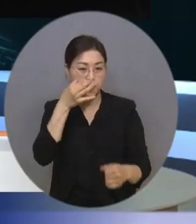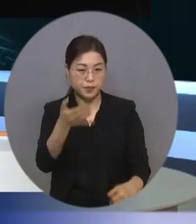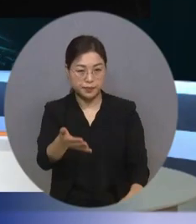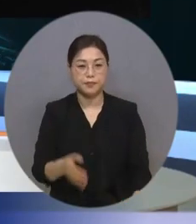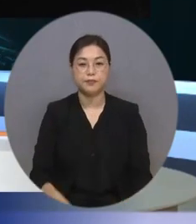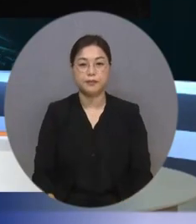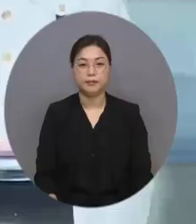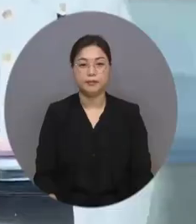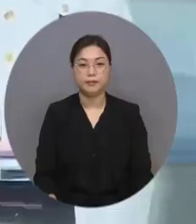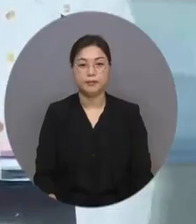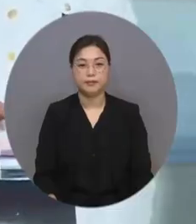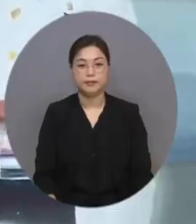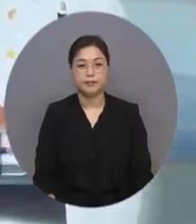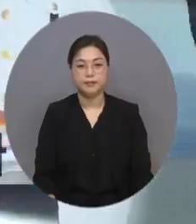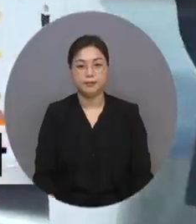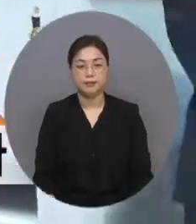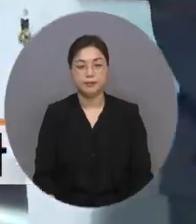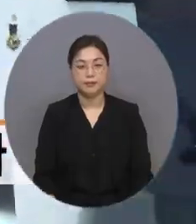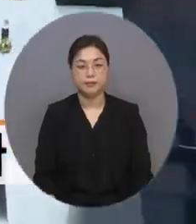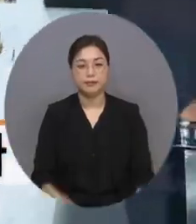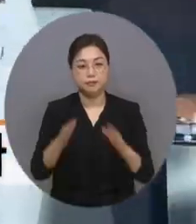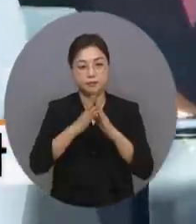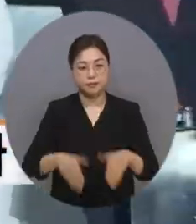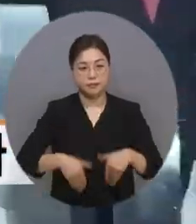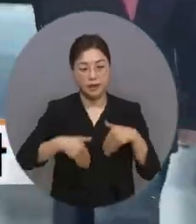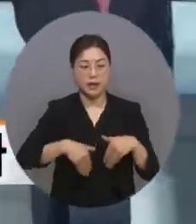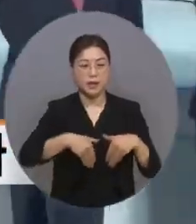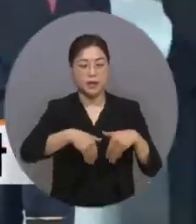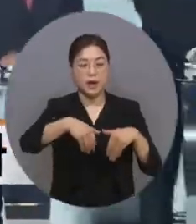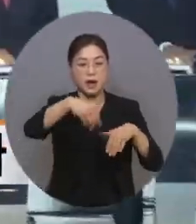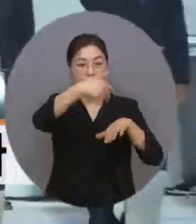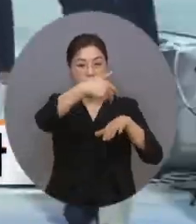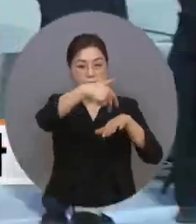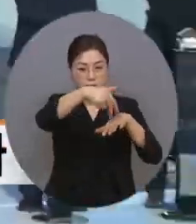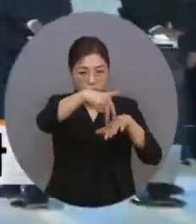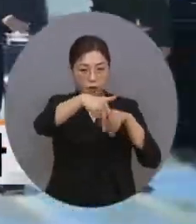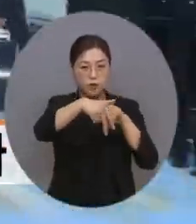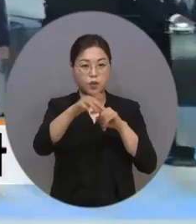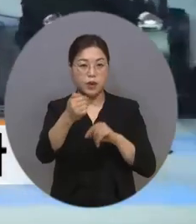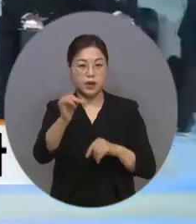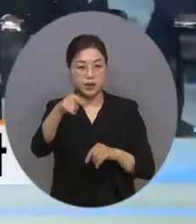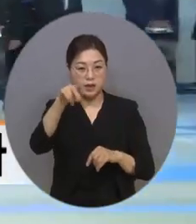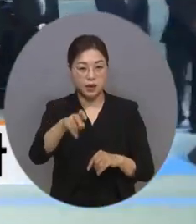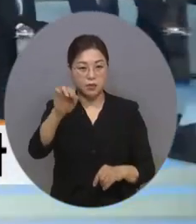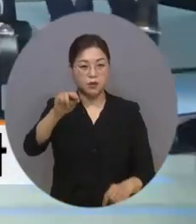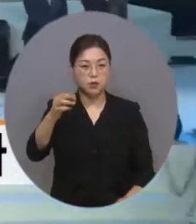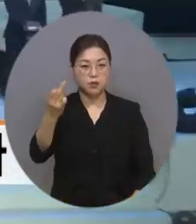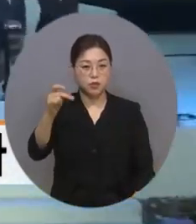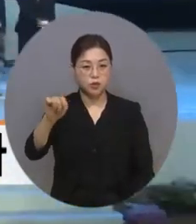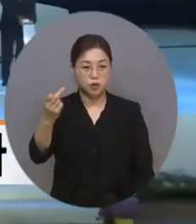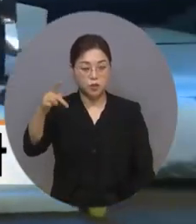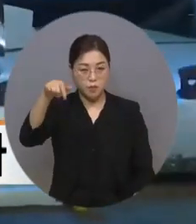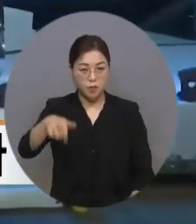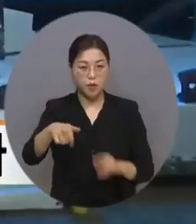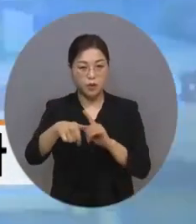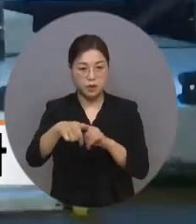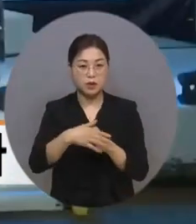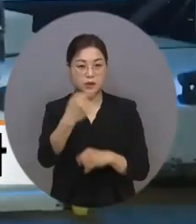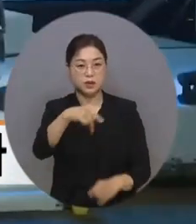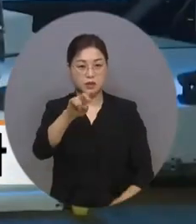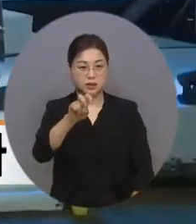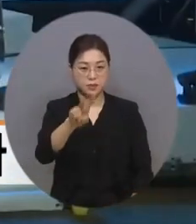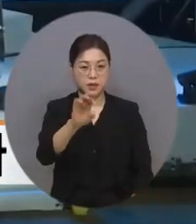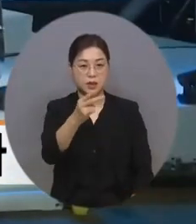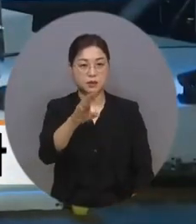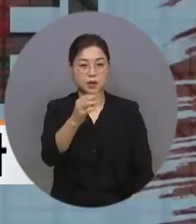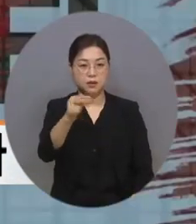전합니다. 전남 진도와 해남 울돌목 일원에서 열린 2022 명량 대첩축제